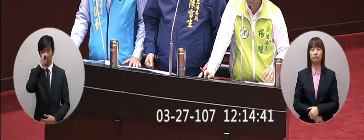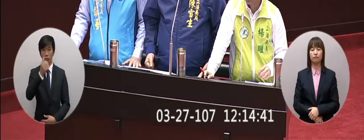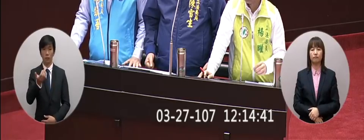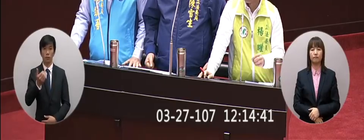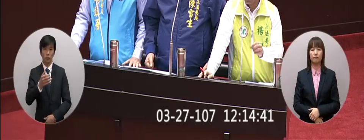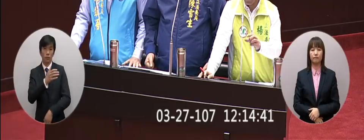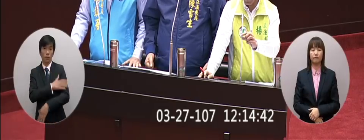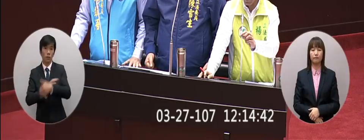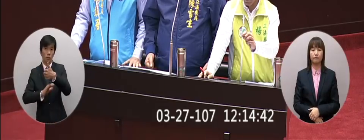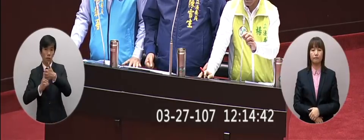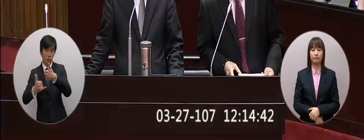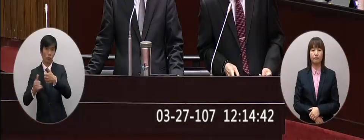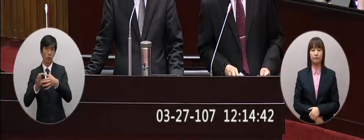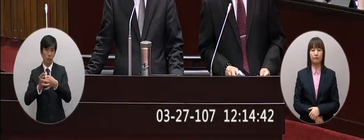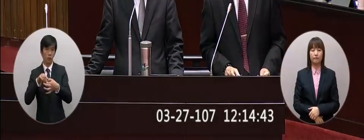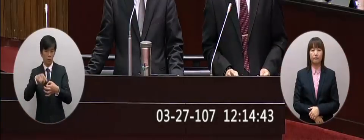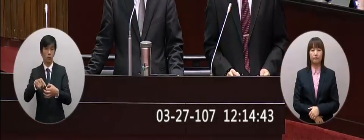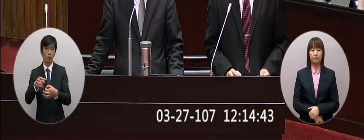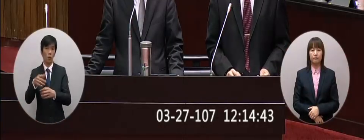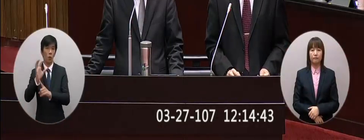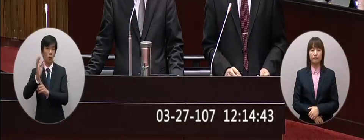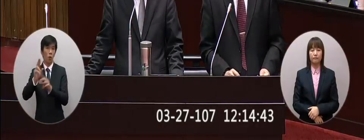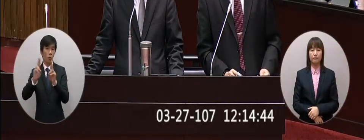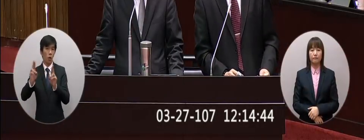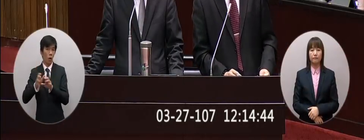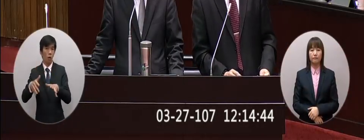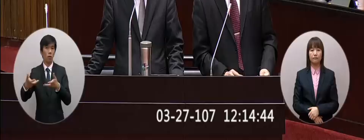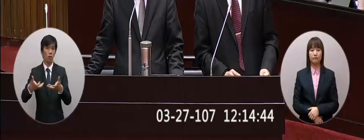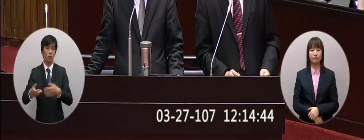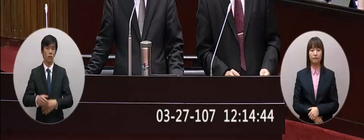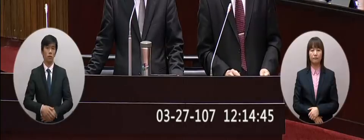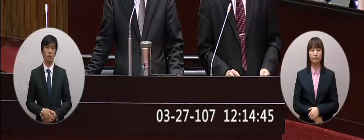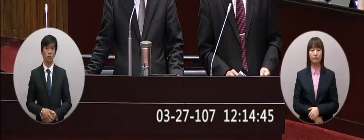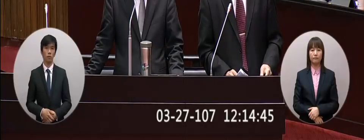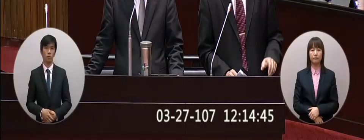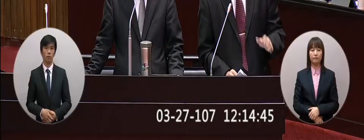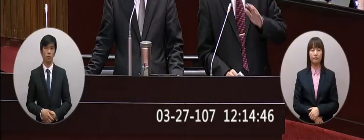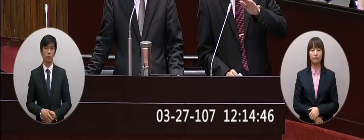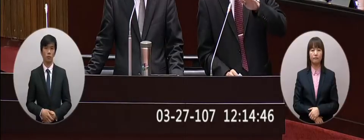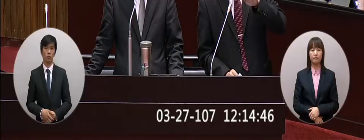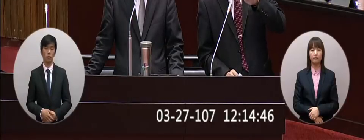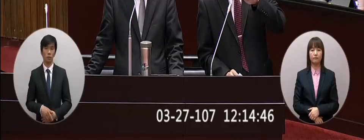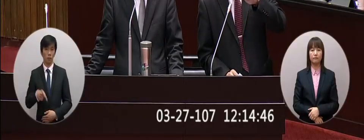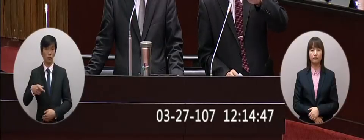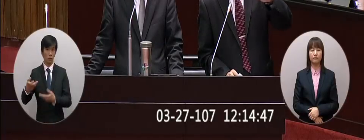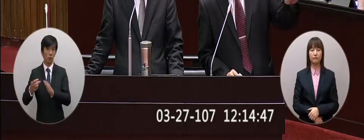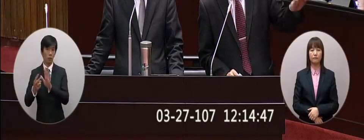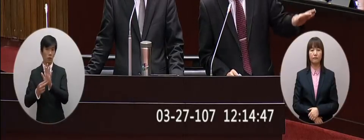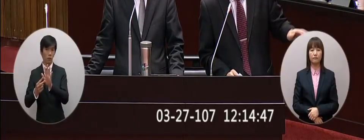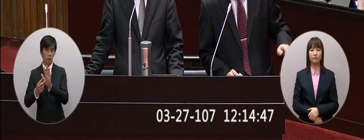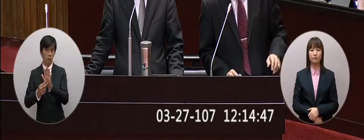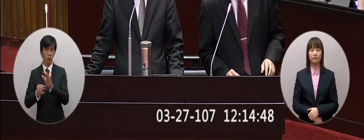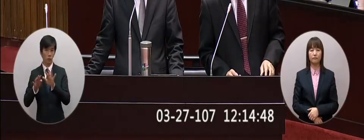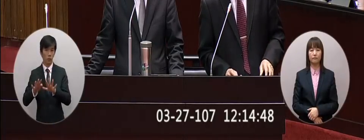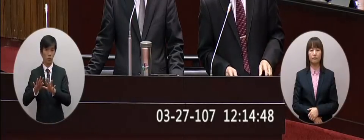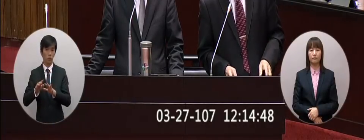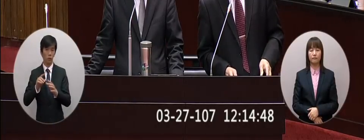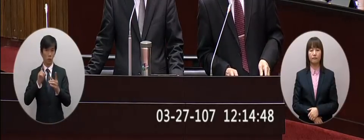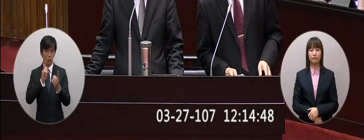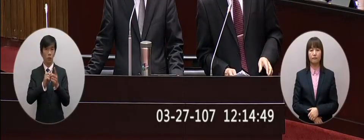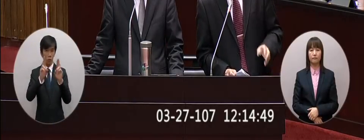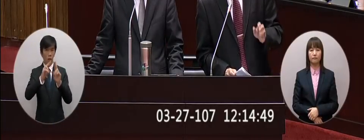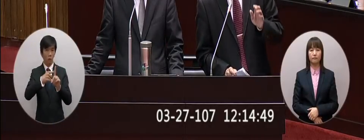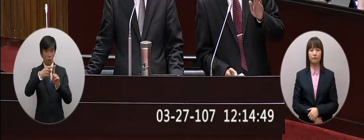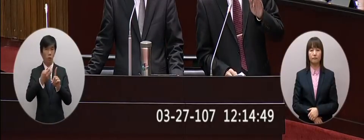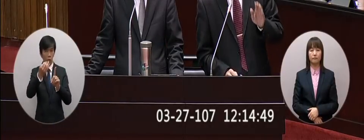委在关心的这个风力发电这一块来说的话，那这个部分呢，我们现在是有这个趸购电价，哦，